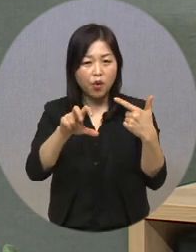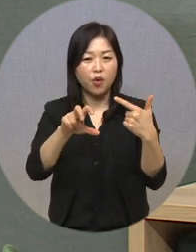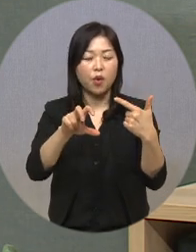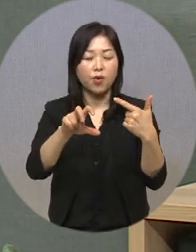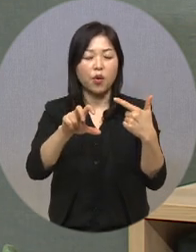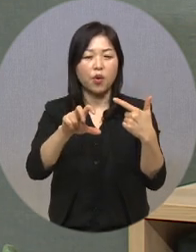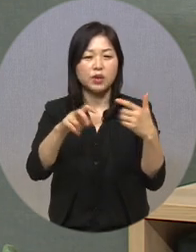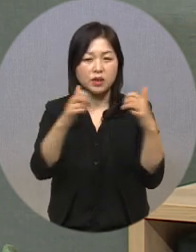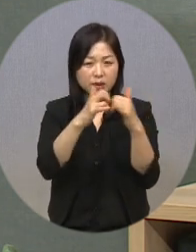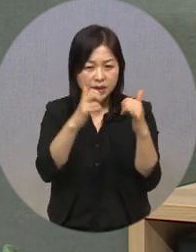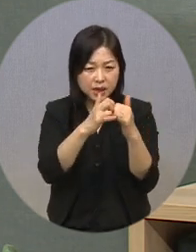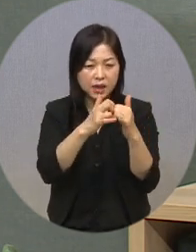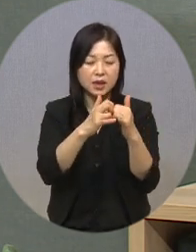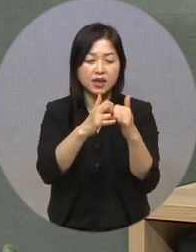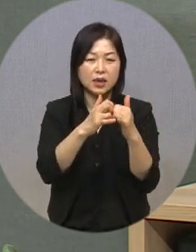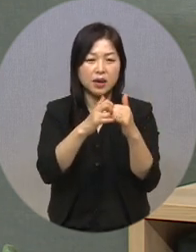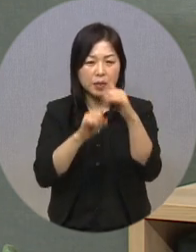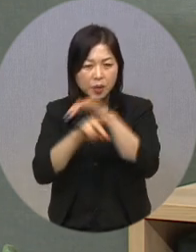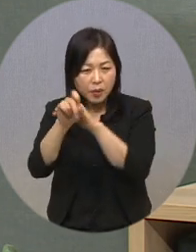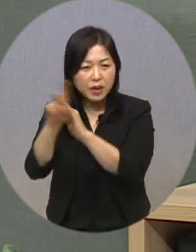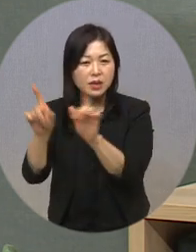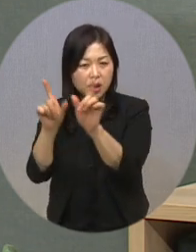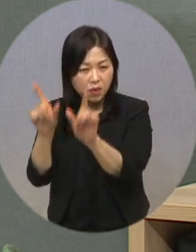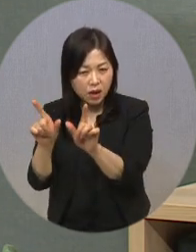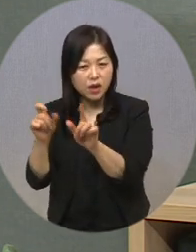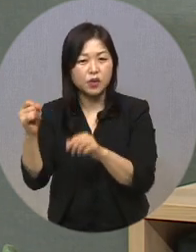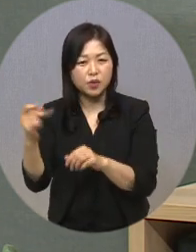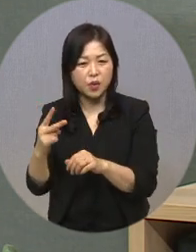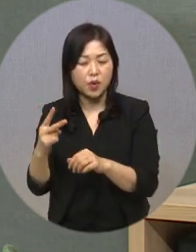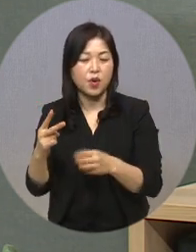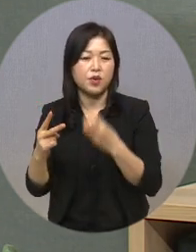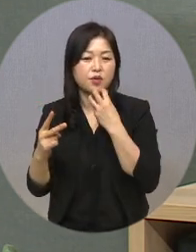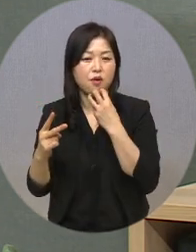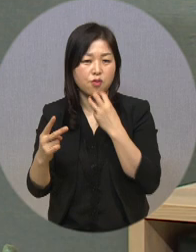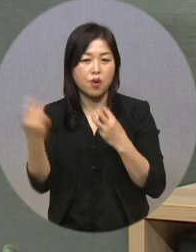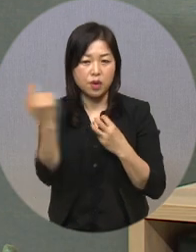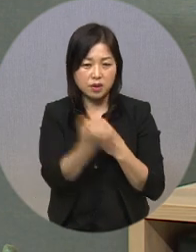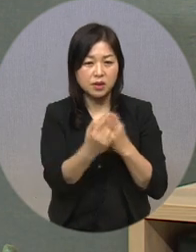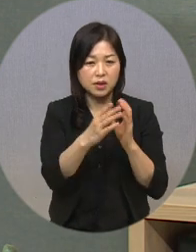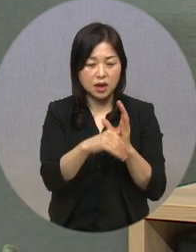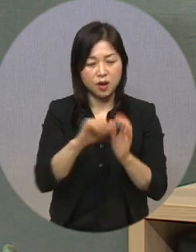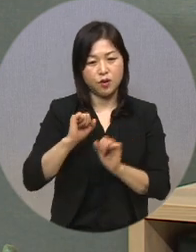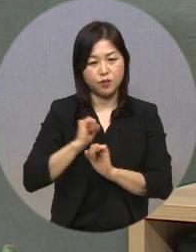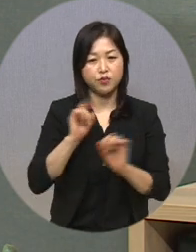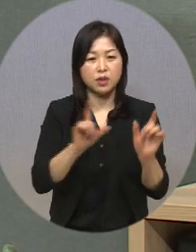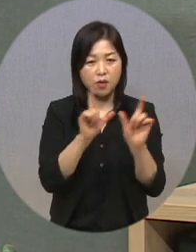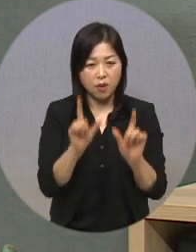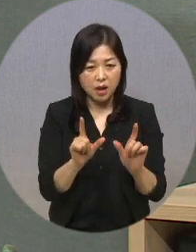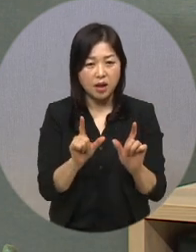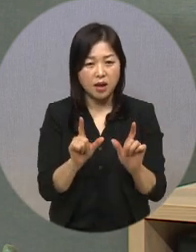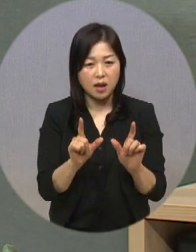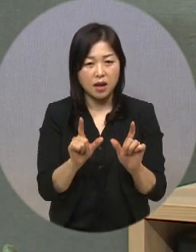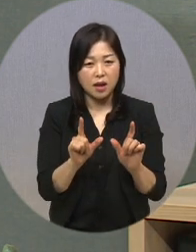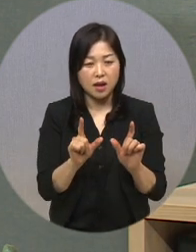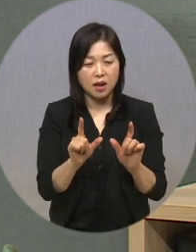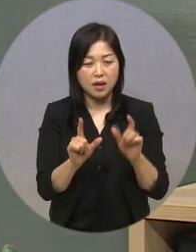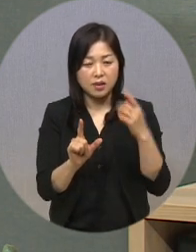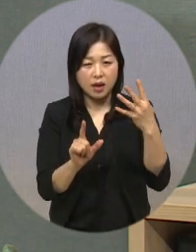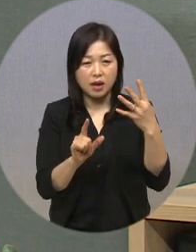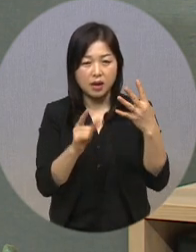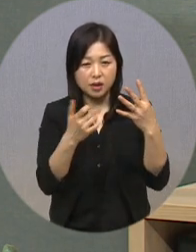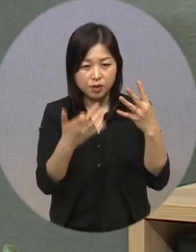인한 피난살이 그리고 서울에 올라와서는 군 생활 그러다가